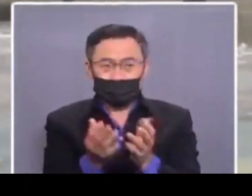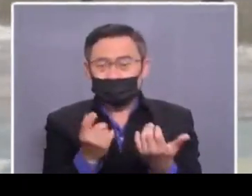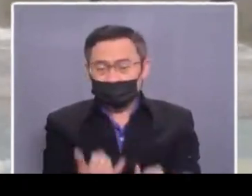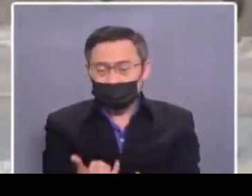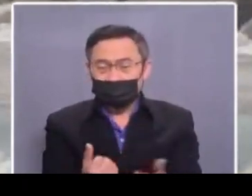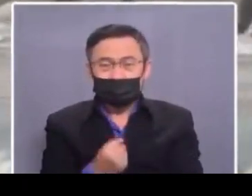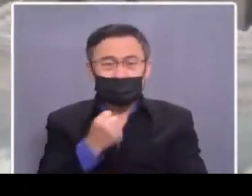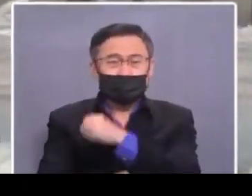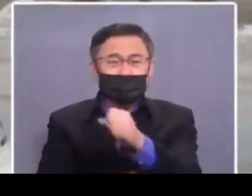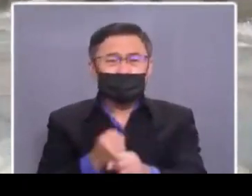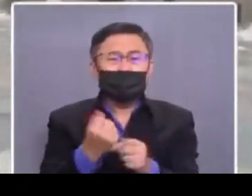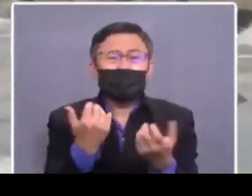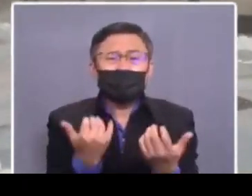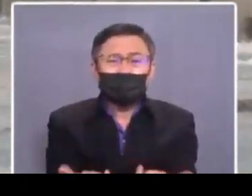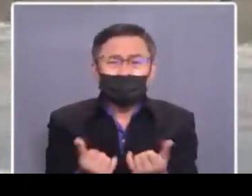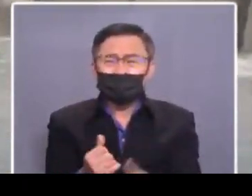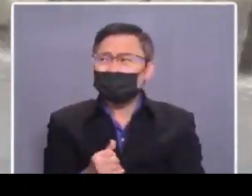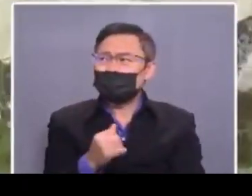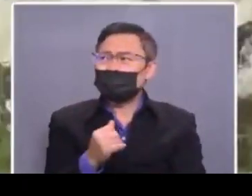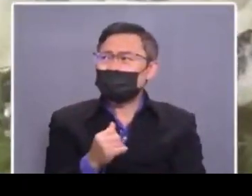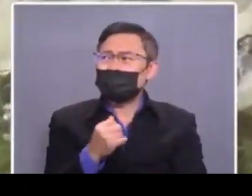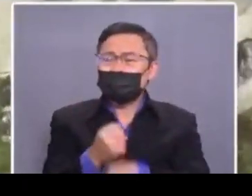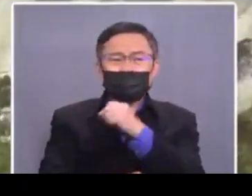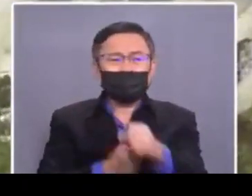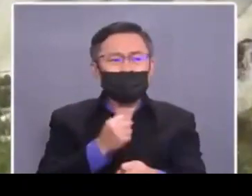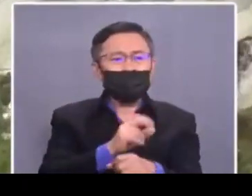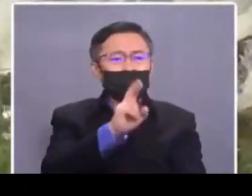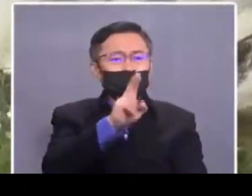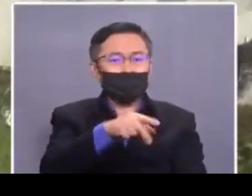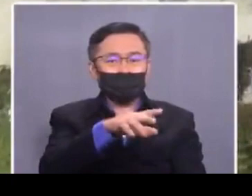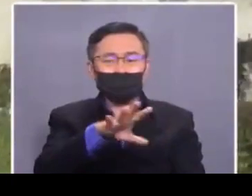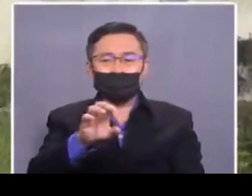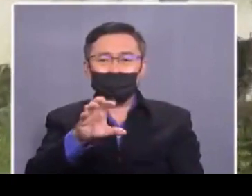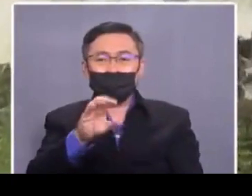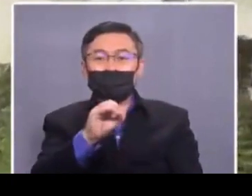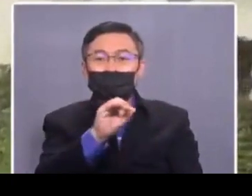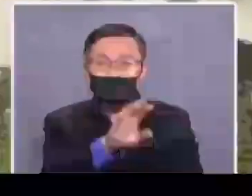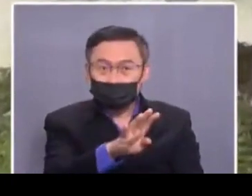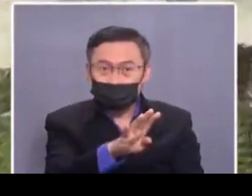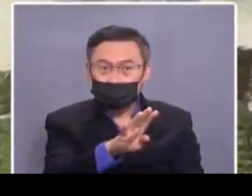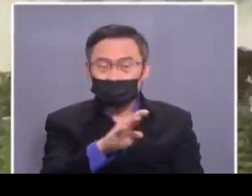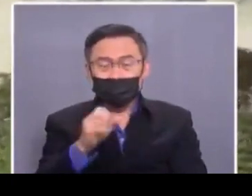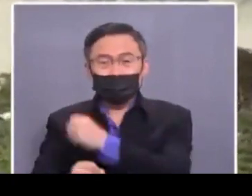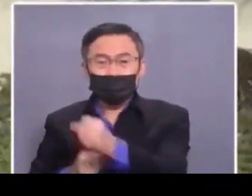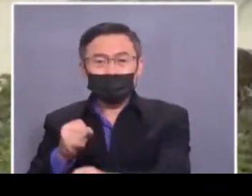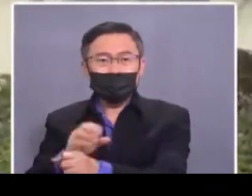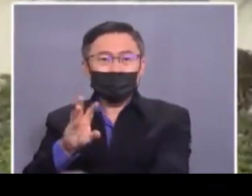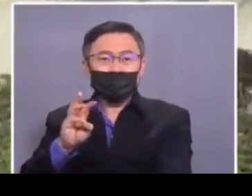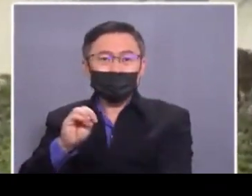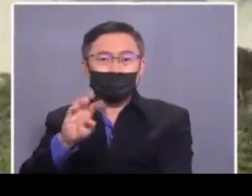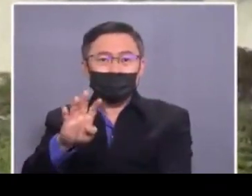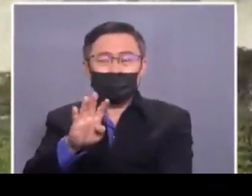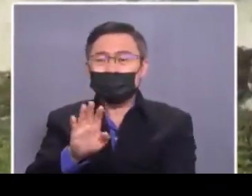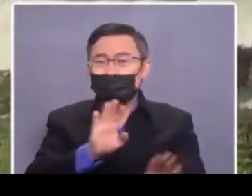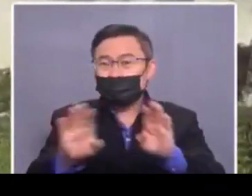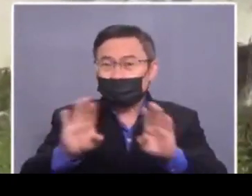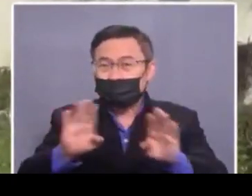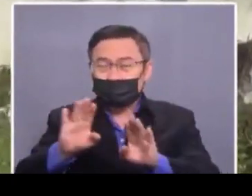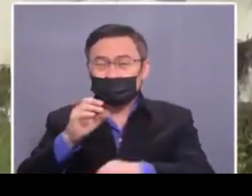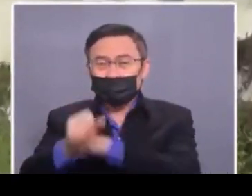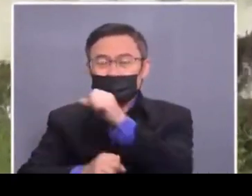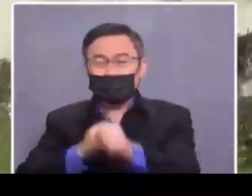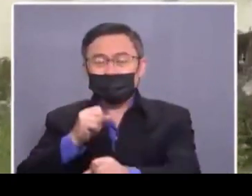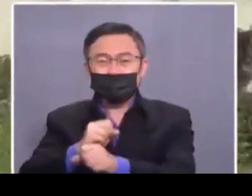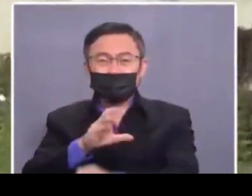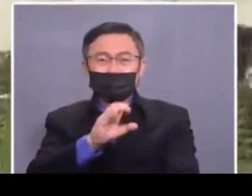ปีน้ำท่วมปีนี้เนี่ยมันไม่เหมือนกับปี2554ดูเหมือนกับว่ามันจะน้อยกว่าผลกระทบมันอาจจะน้อย